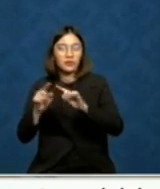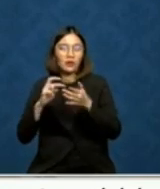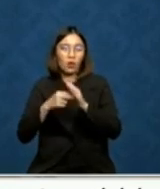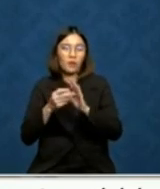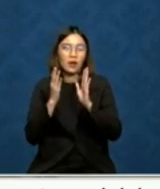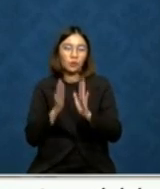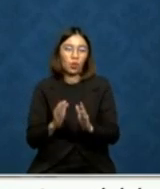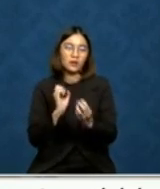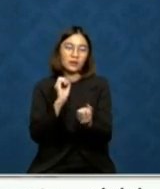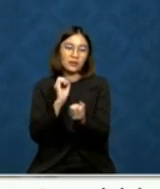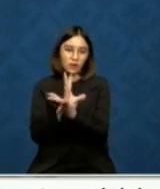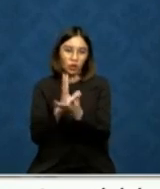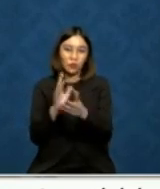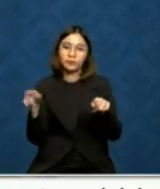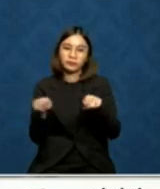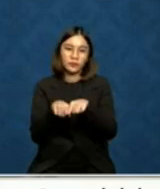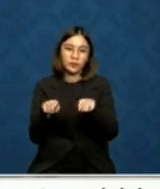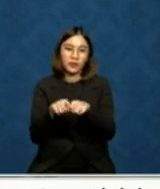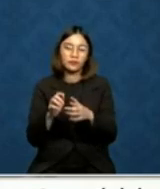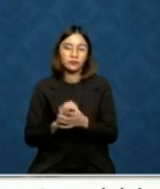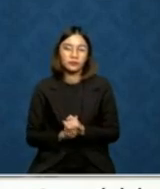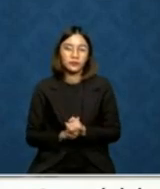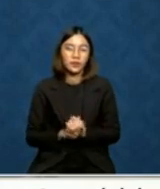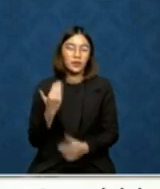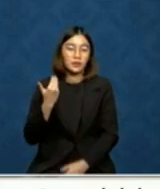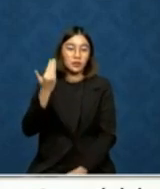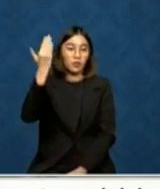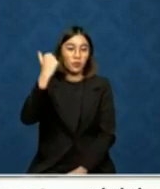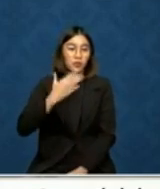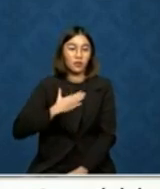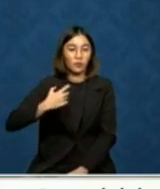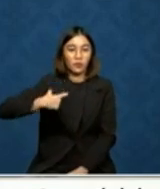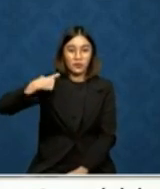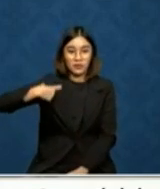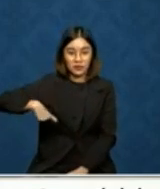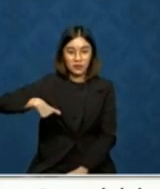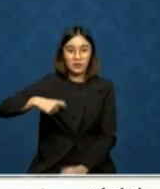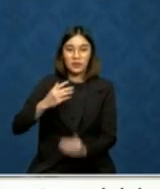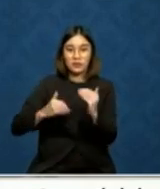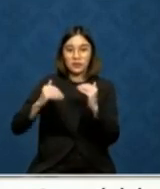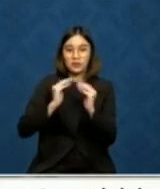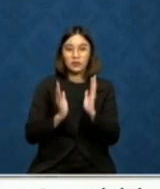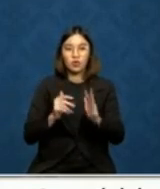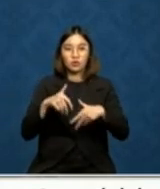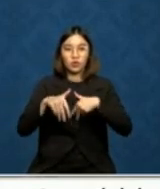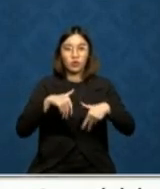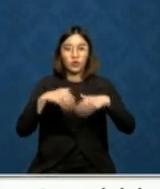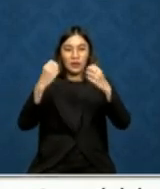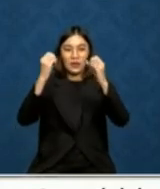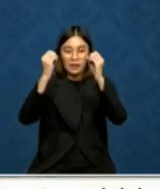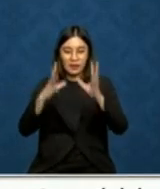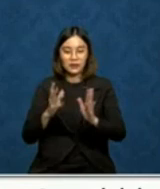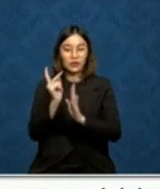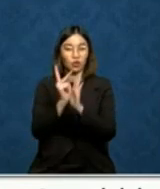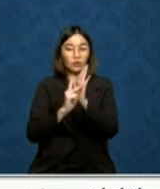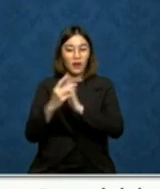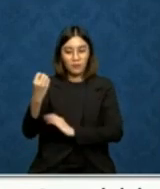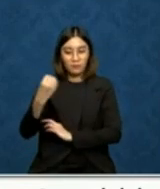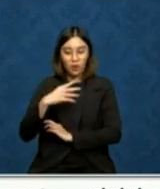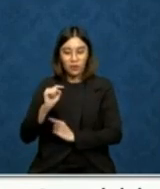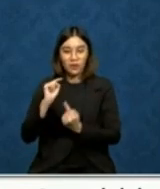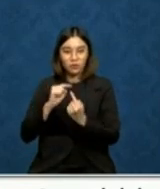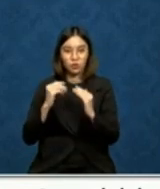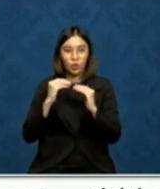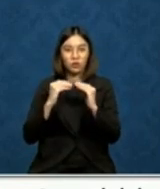เป็นผู้ได้รับผลกระทบเช่นเดียวกันค่ะสมัยฉันเป็นทนายสิทธิมนุษยชนค่ะ อาจารย์กฎหมายท่านหนึ่งเคยบอกเอาไว้ว่าเรื่องการ